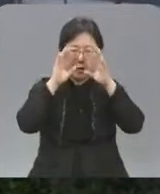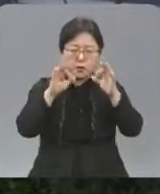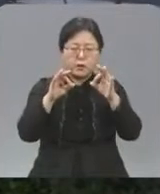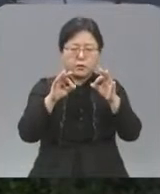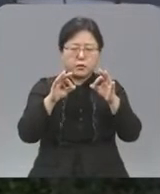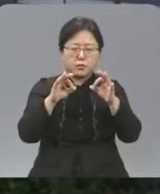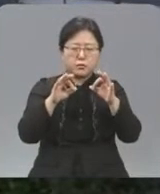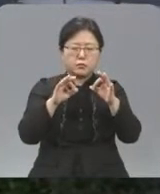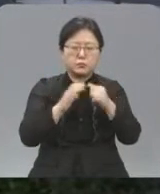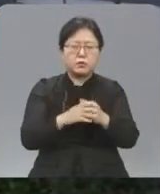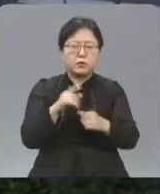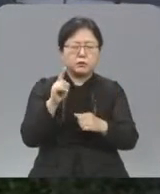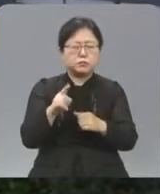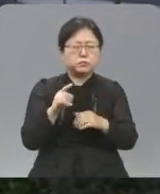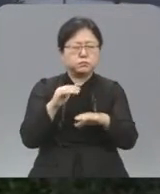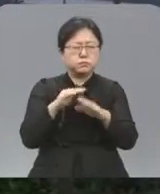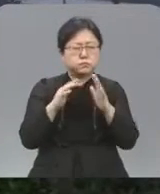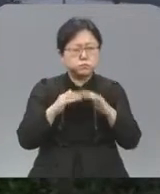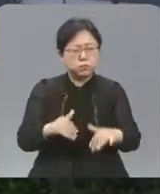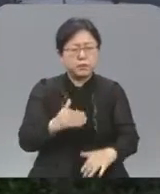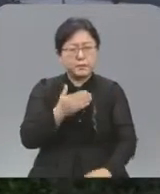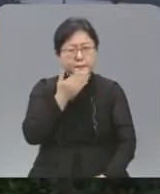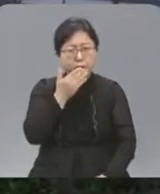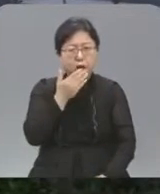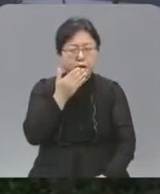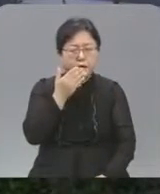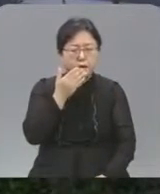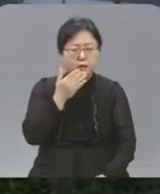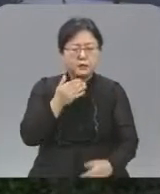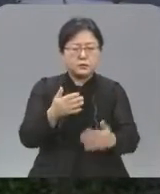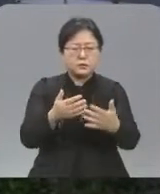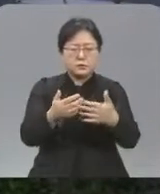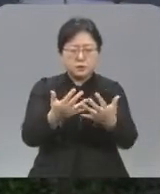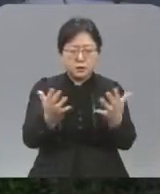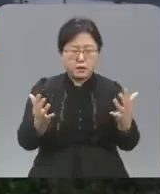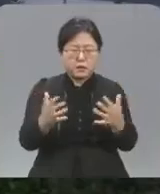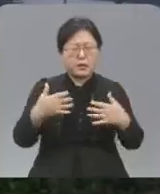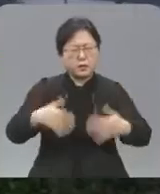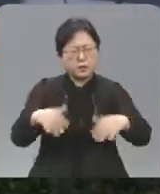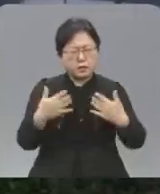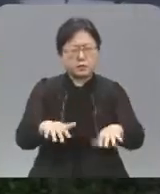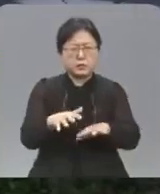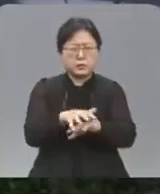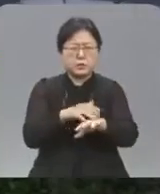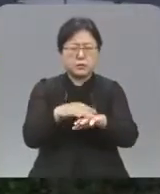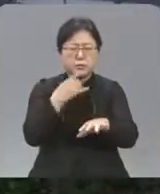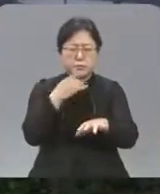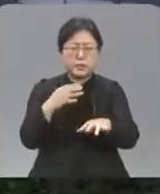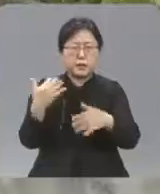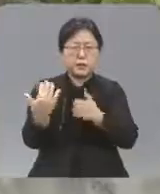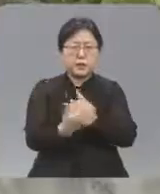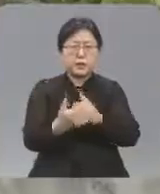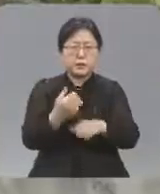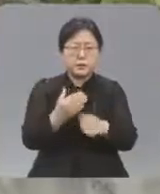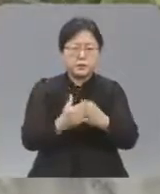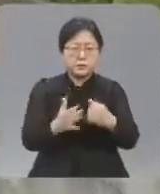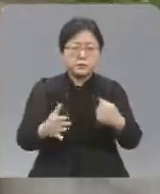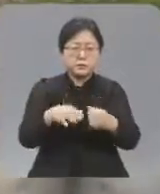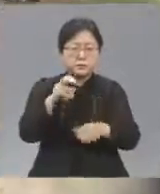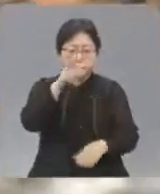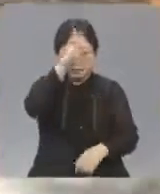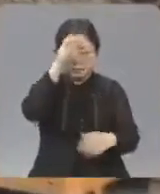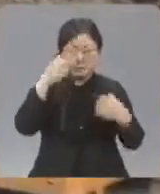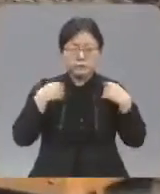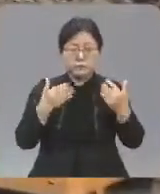보면서 속으로 그랬어요. 야, 저거 무너지겠다. 장치가 너무 허술하고 천으로 가면 가린 거였거든요.